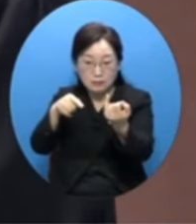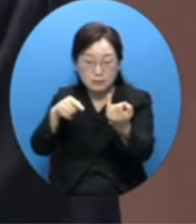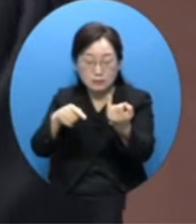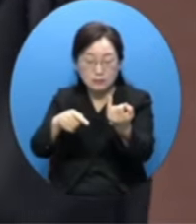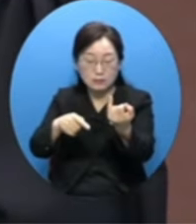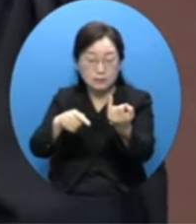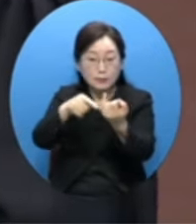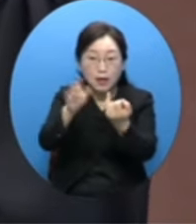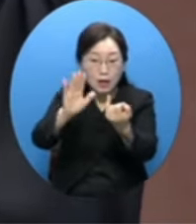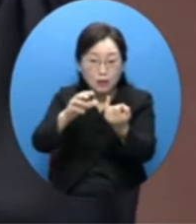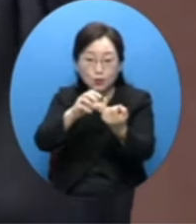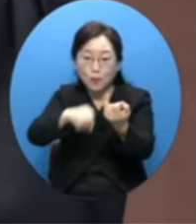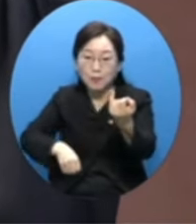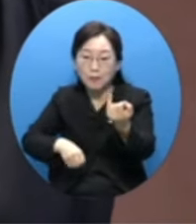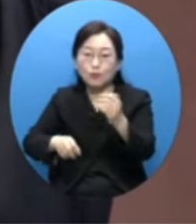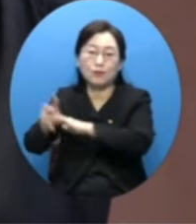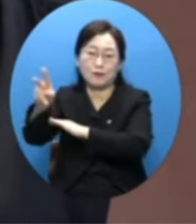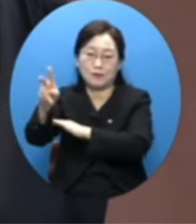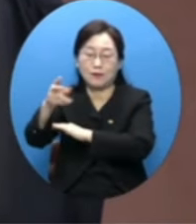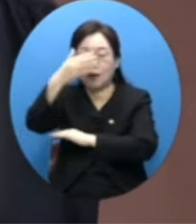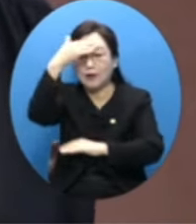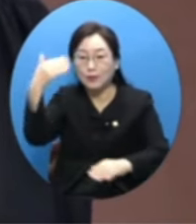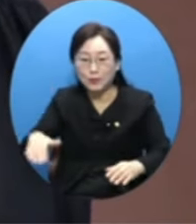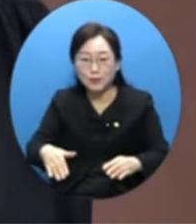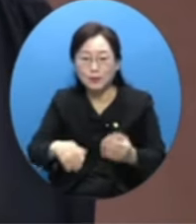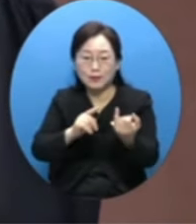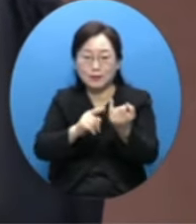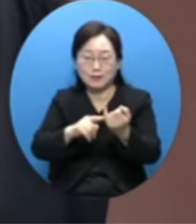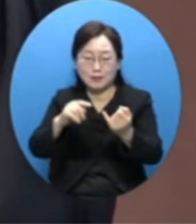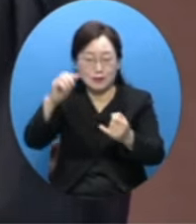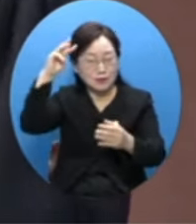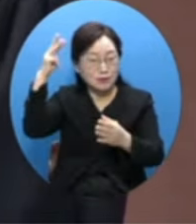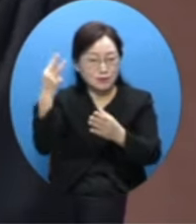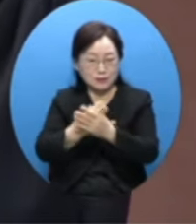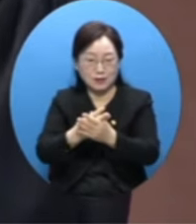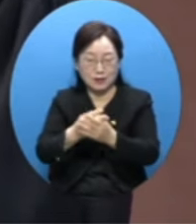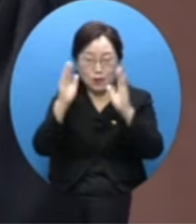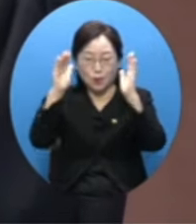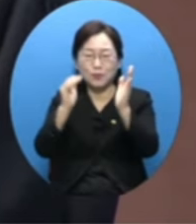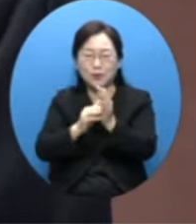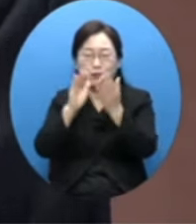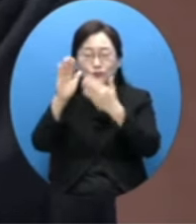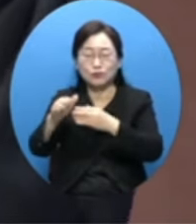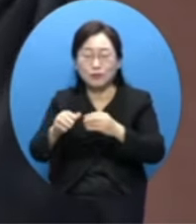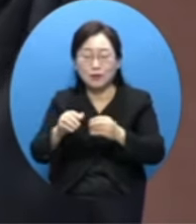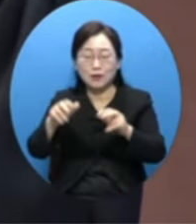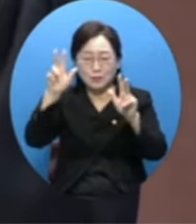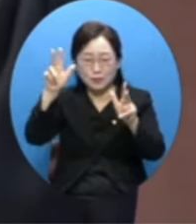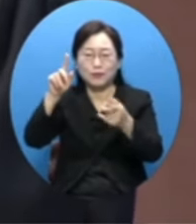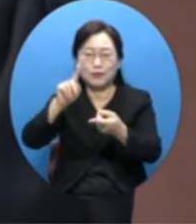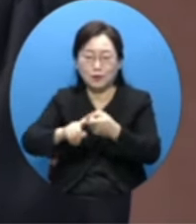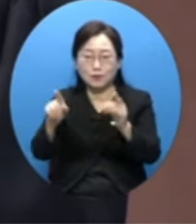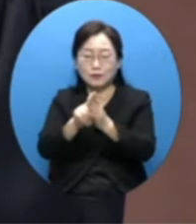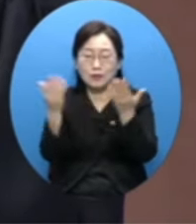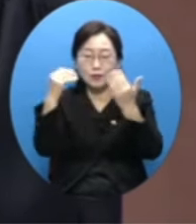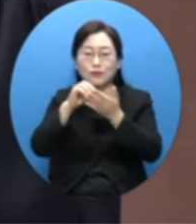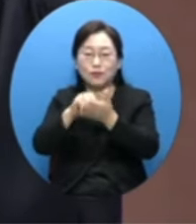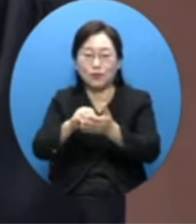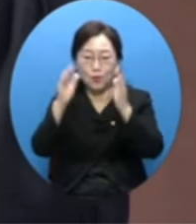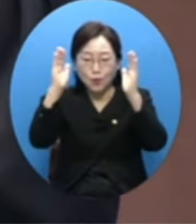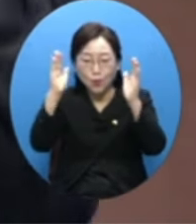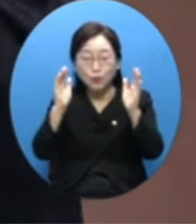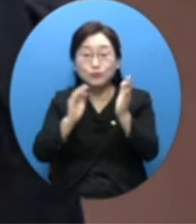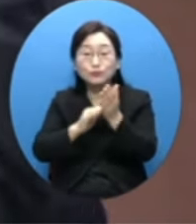달아나버렸습니다. 그 후 피아노 석사 과정을 마치고 하나님께 소원 기도한 대로 신학교에 들어가서 신학을 공부하고 난